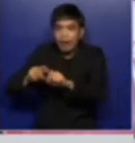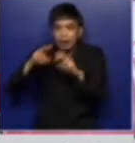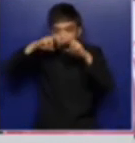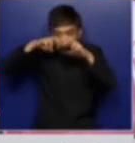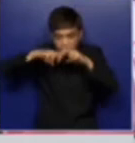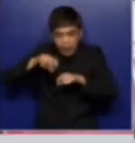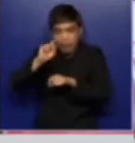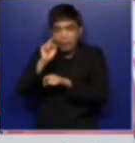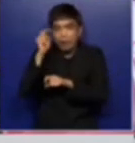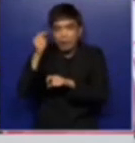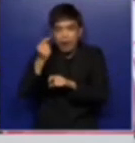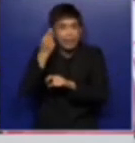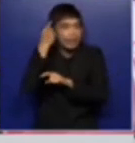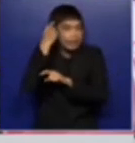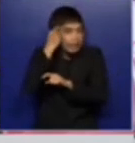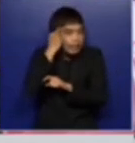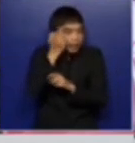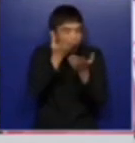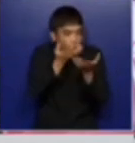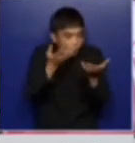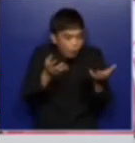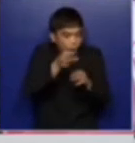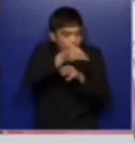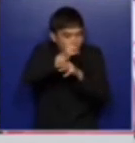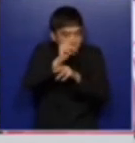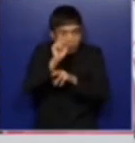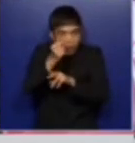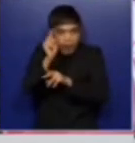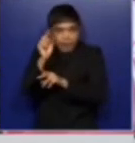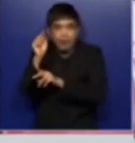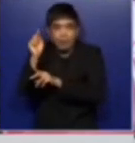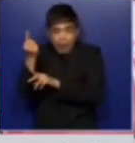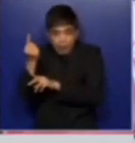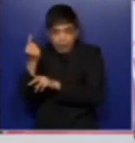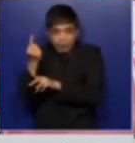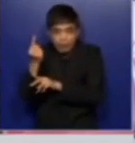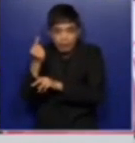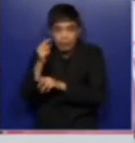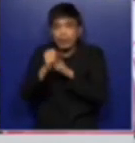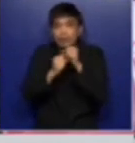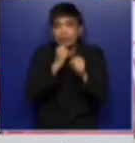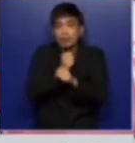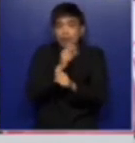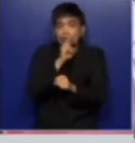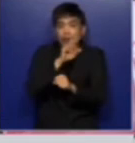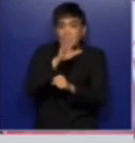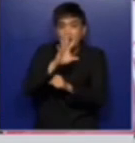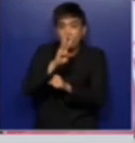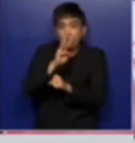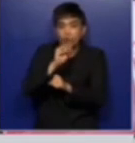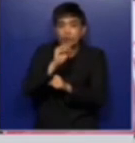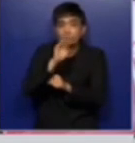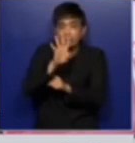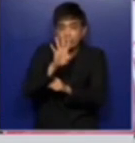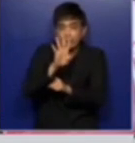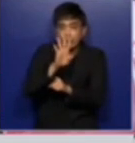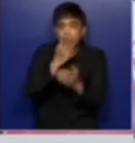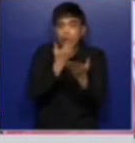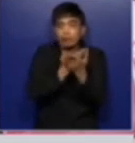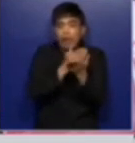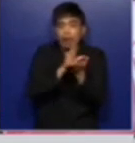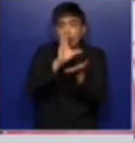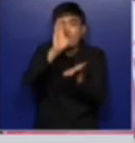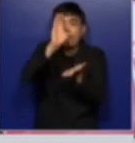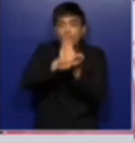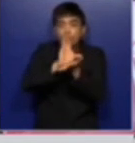นาอาวุธยุทโธปกรณ์ยุทโธปกรณ์ในปี64ถูกปรับลดงบลงไปม